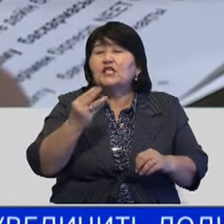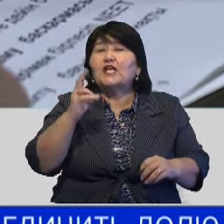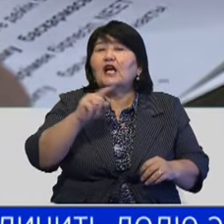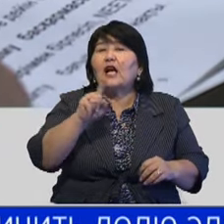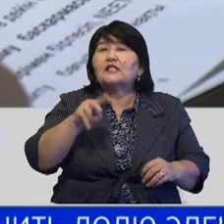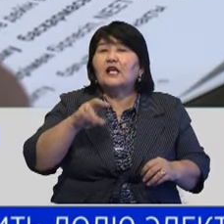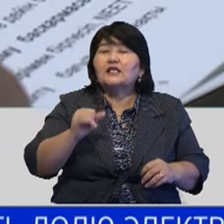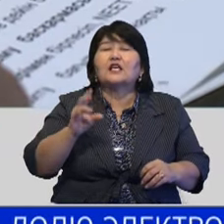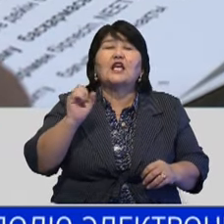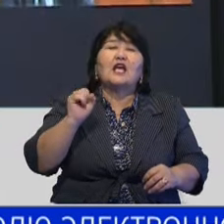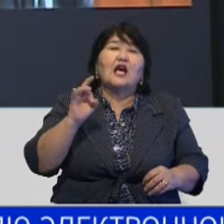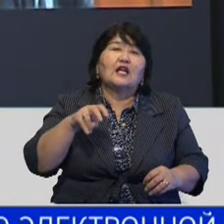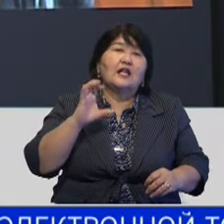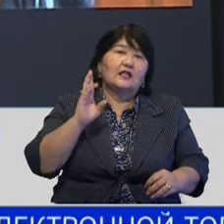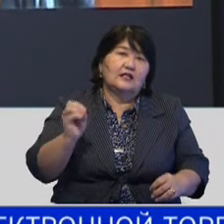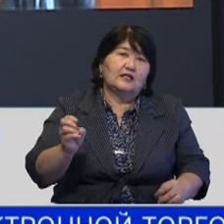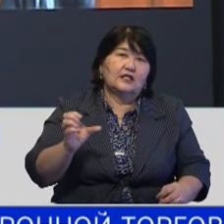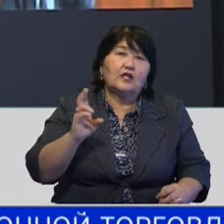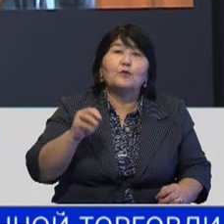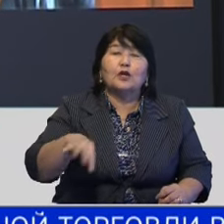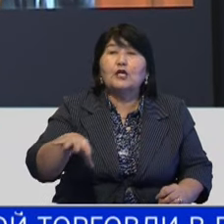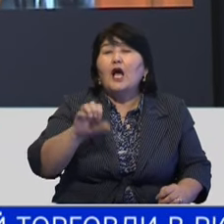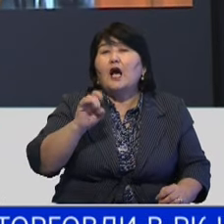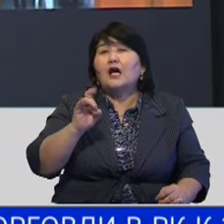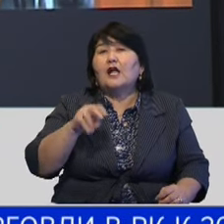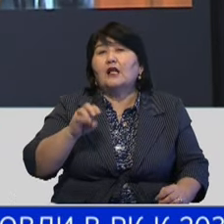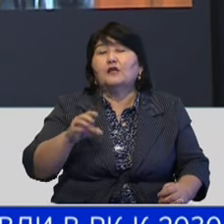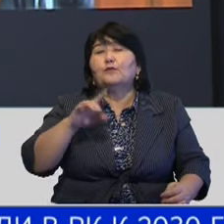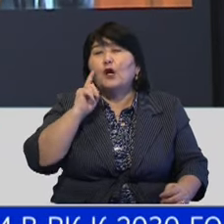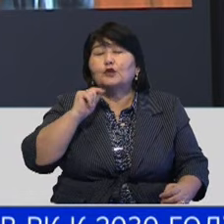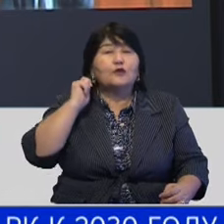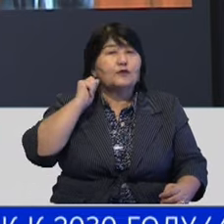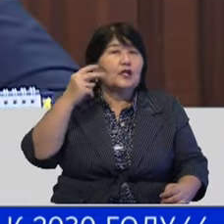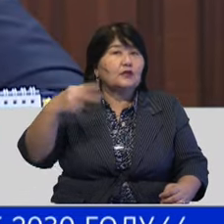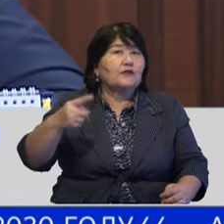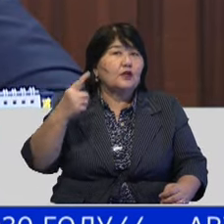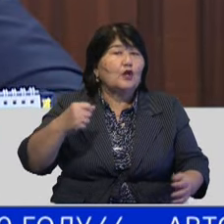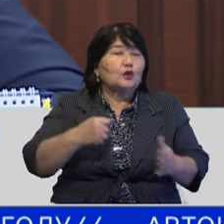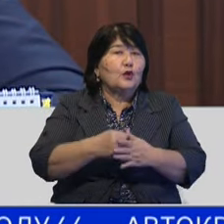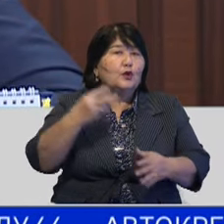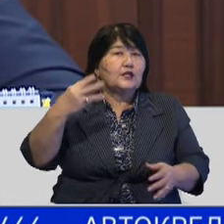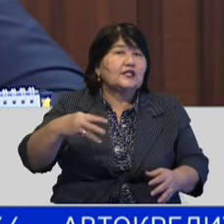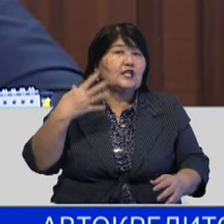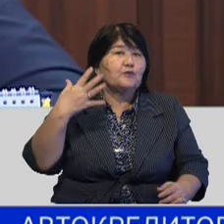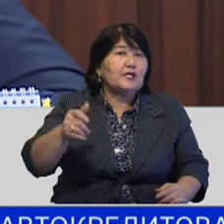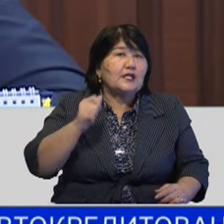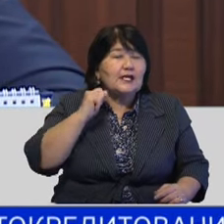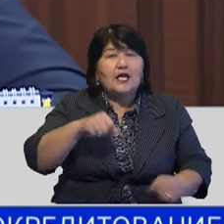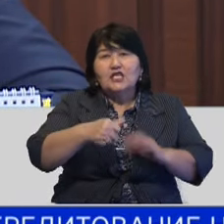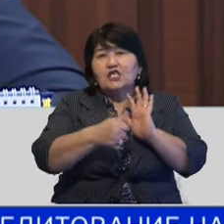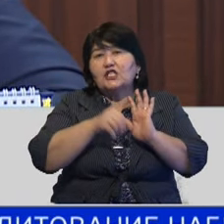казалинск и аральском районах в аральском районе молодёжи в возрасте от 21 года до 35 лет